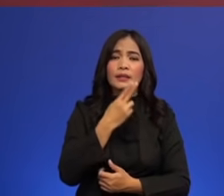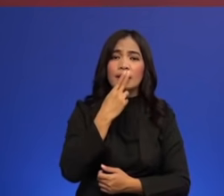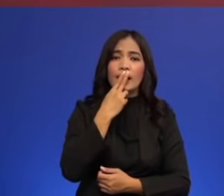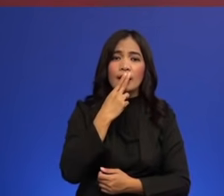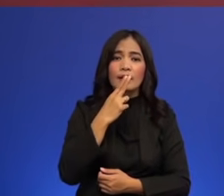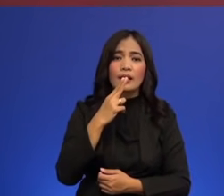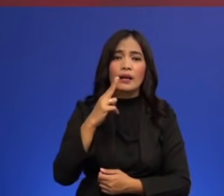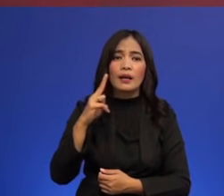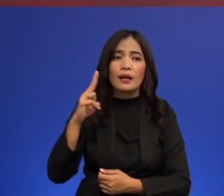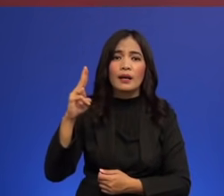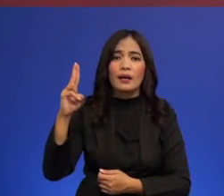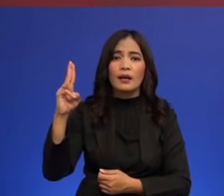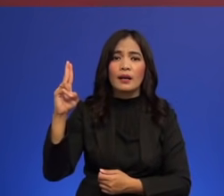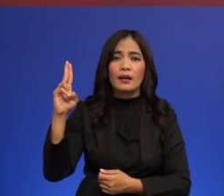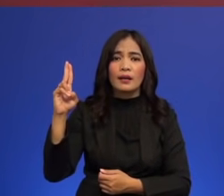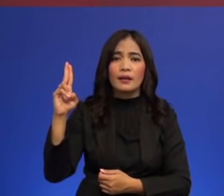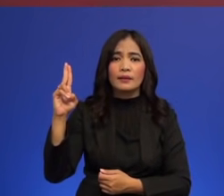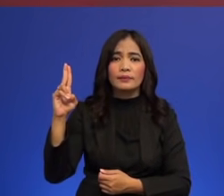percaya,